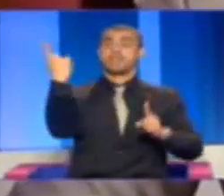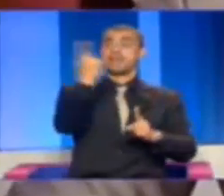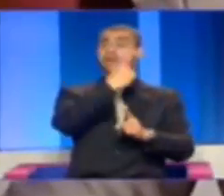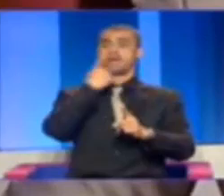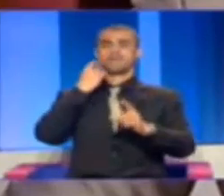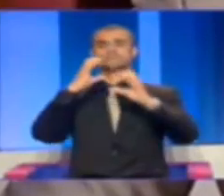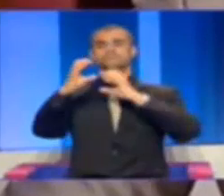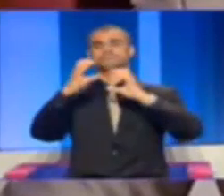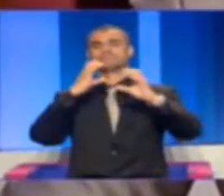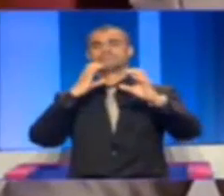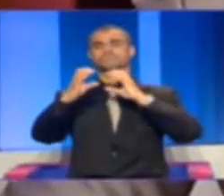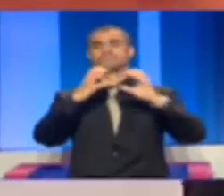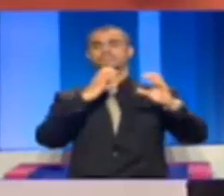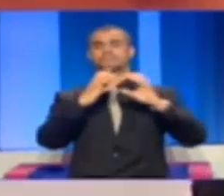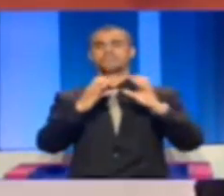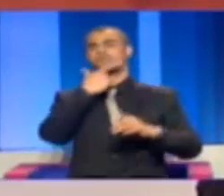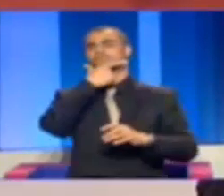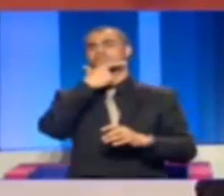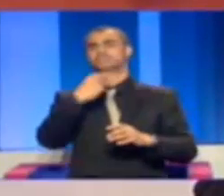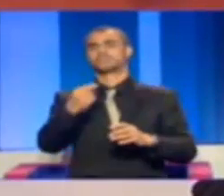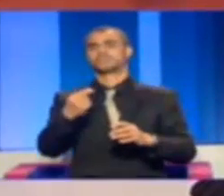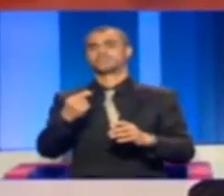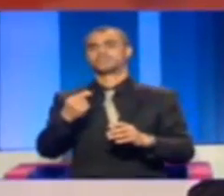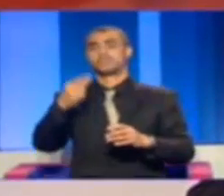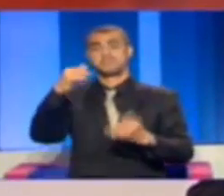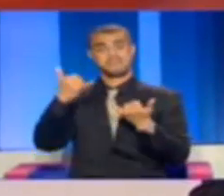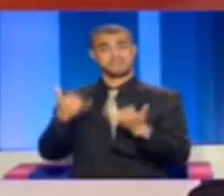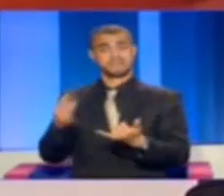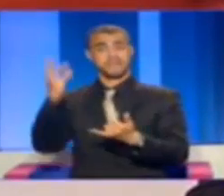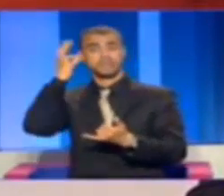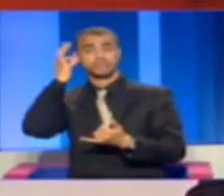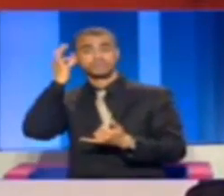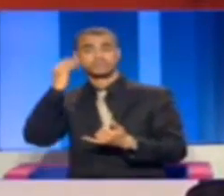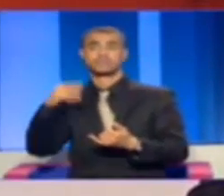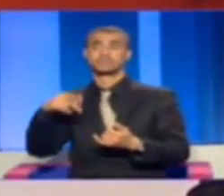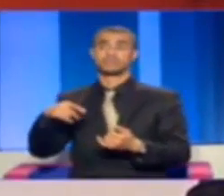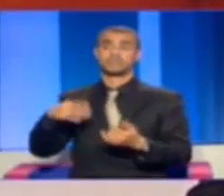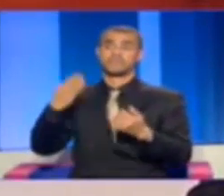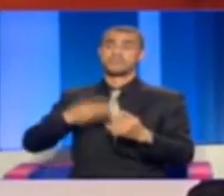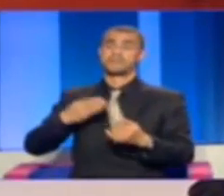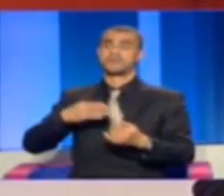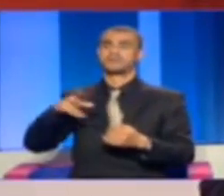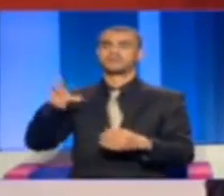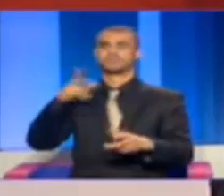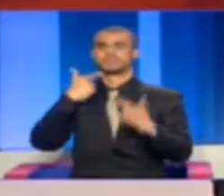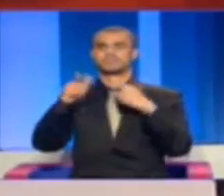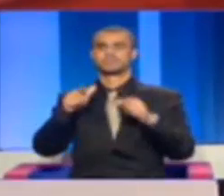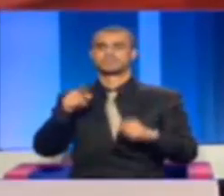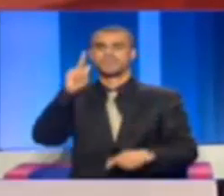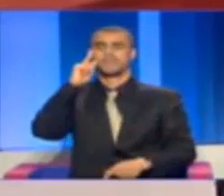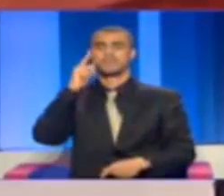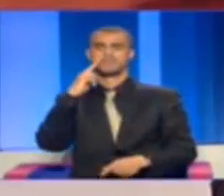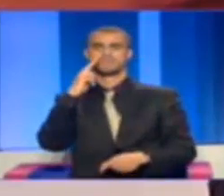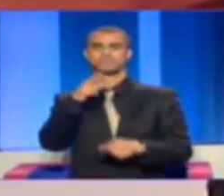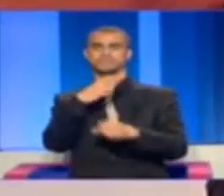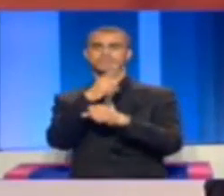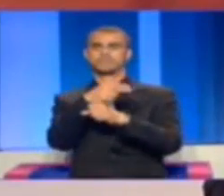كيتواصلوا مع بعضهم، في حين ان احنا كنحتاجوا لعدد من اللغات قبل ان نضع لحوارنا هذا الخلاصات اللازمه. رشيد